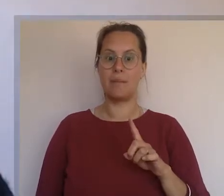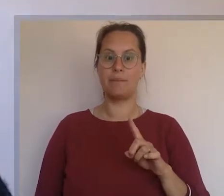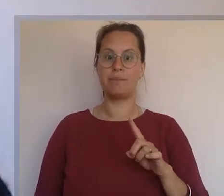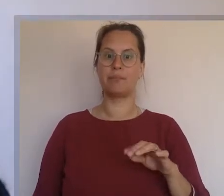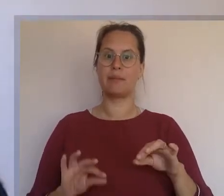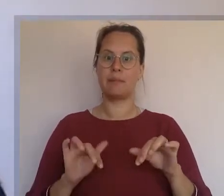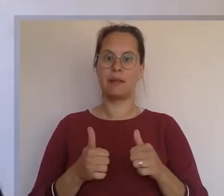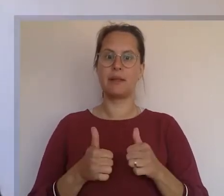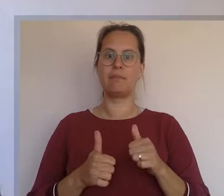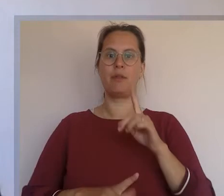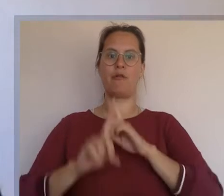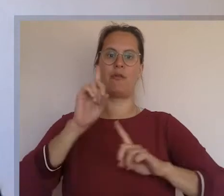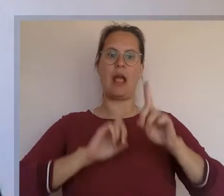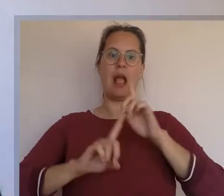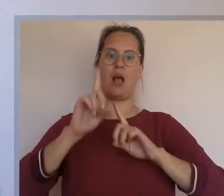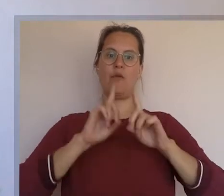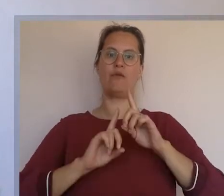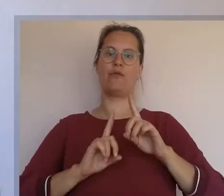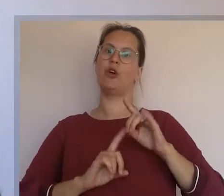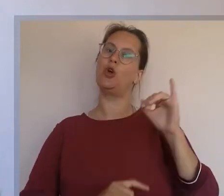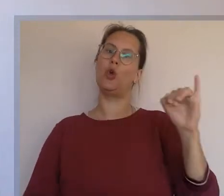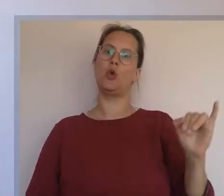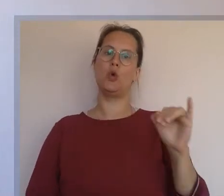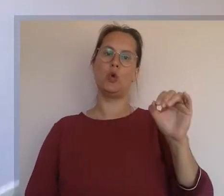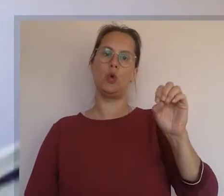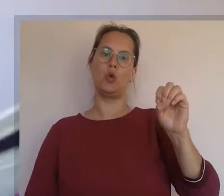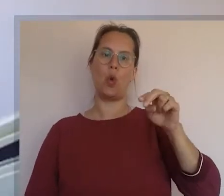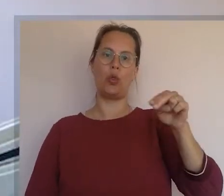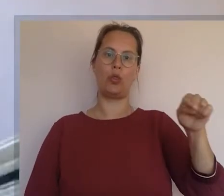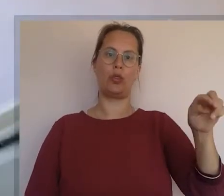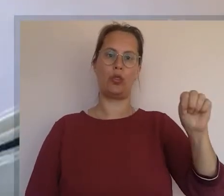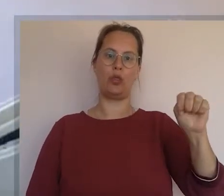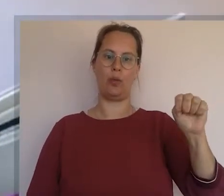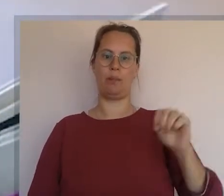Maar eerst het verhaal van Jonne.